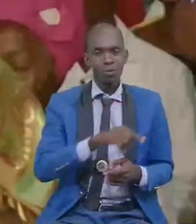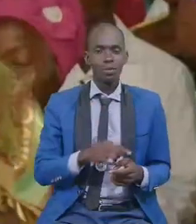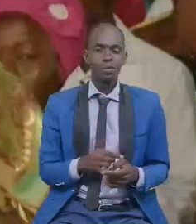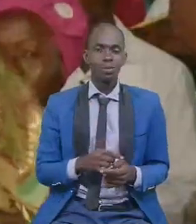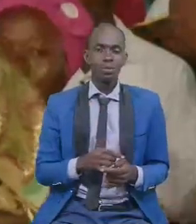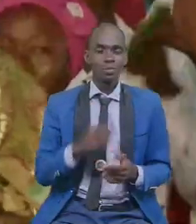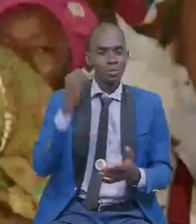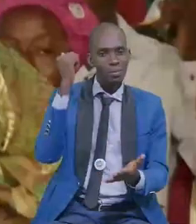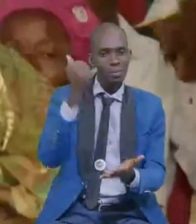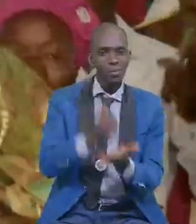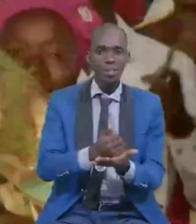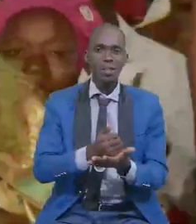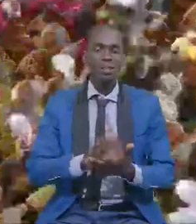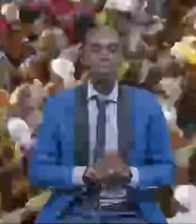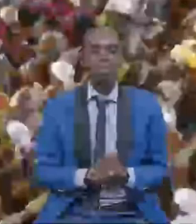Amen.